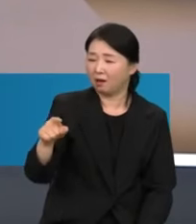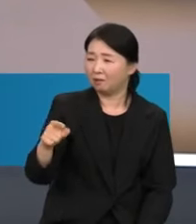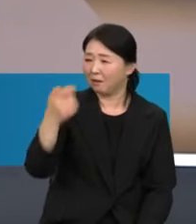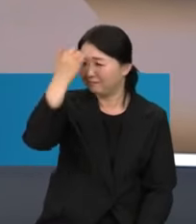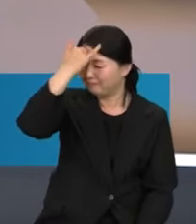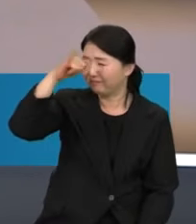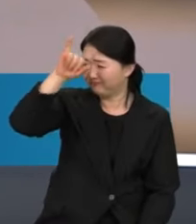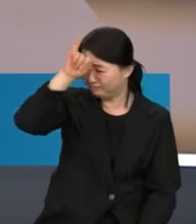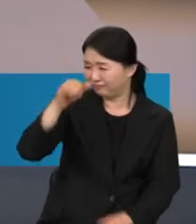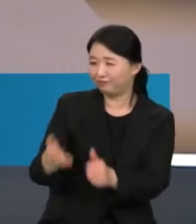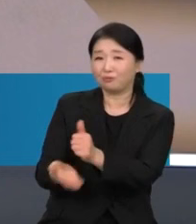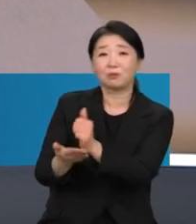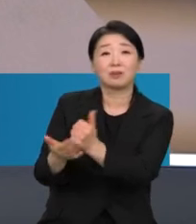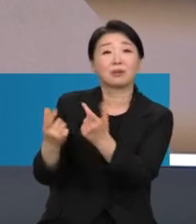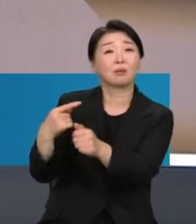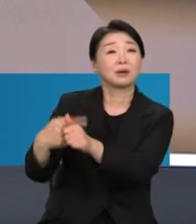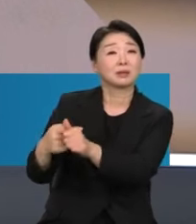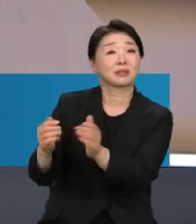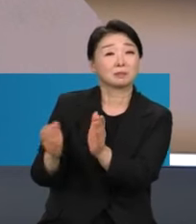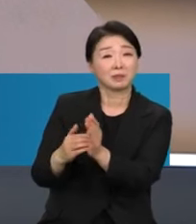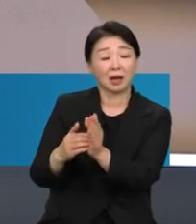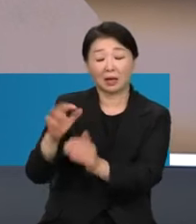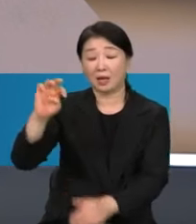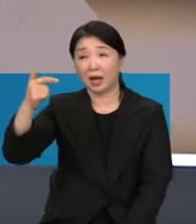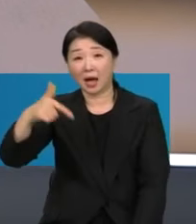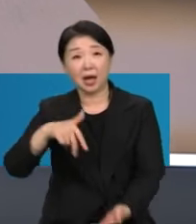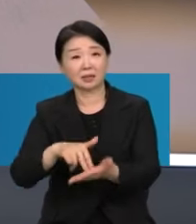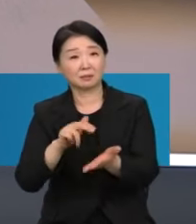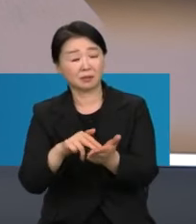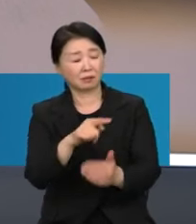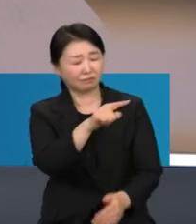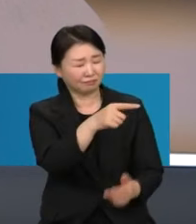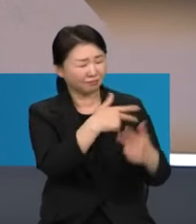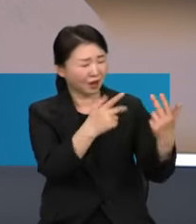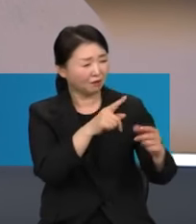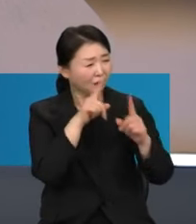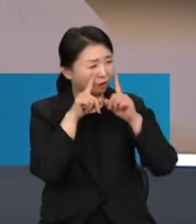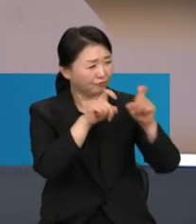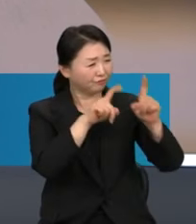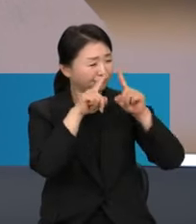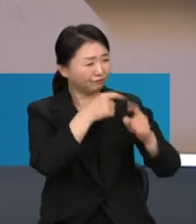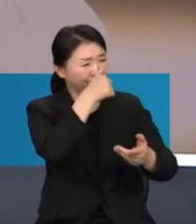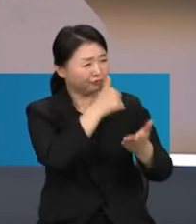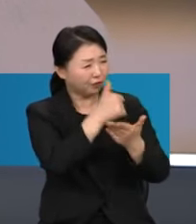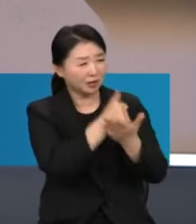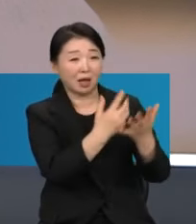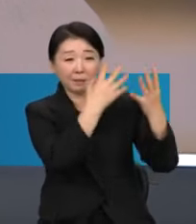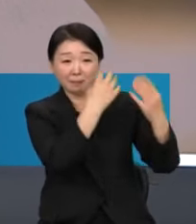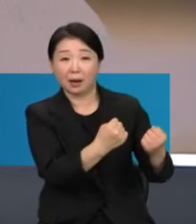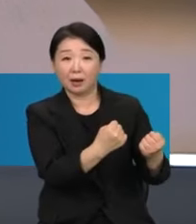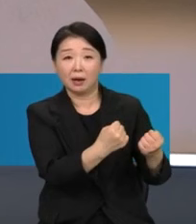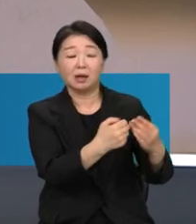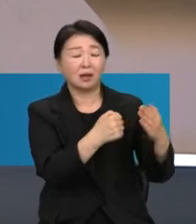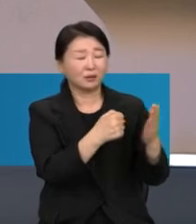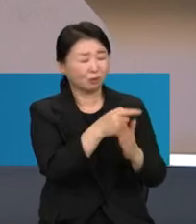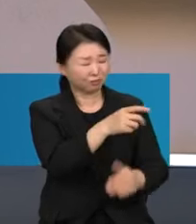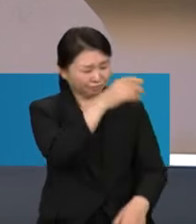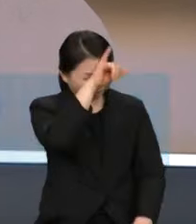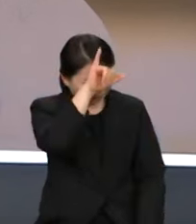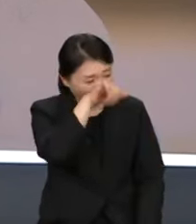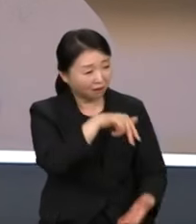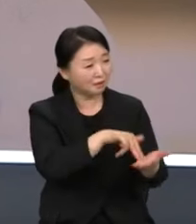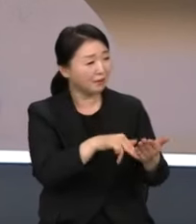공천이라고 했고, 한동훈 국민의힘 비대위원장은 이 대표의 각종 의혹을 거론하면서 이 대표야말로 패륜이라고